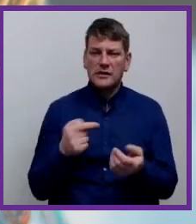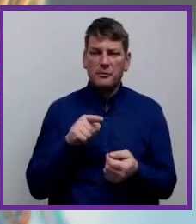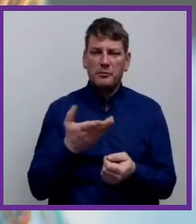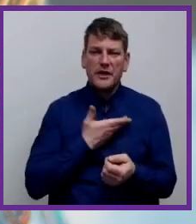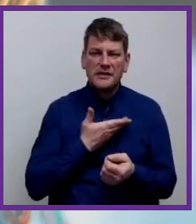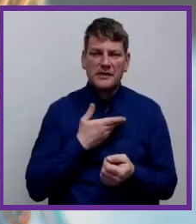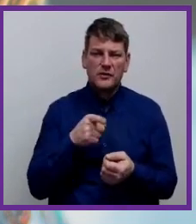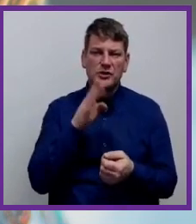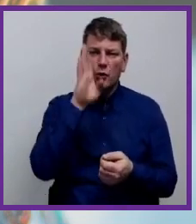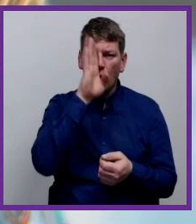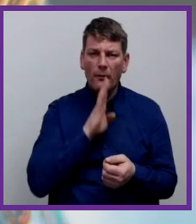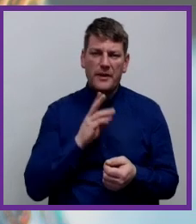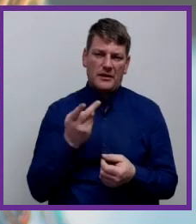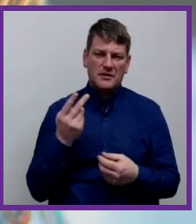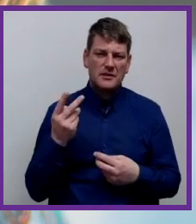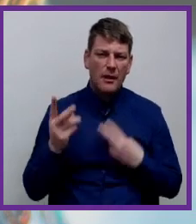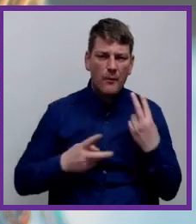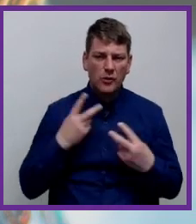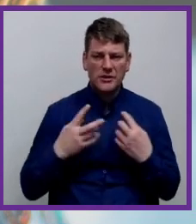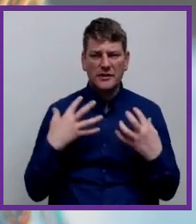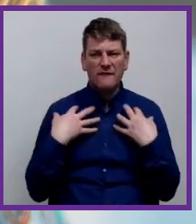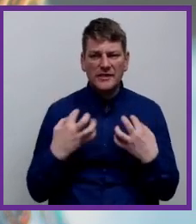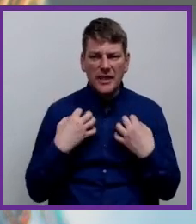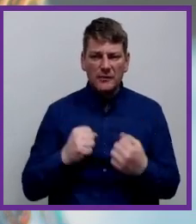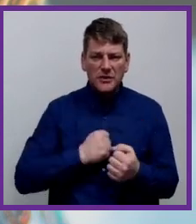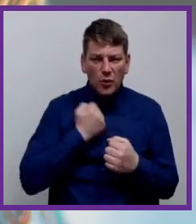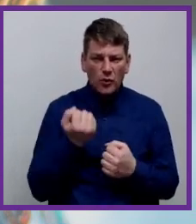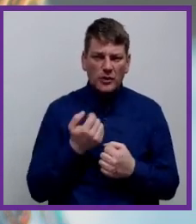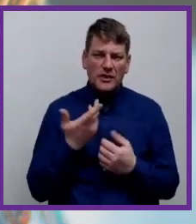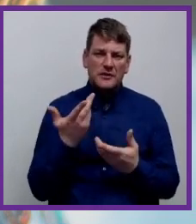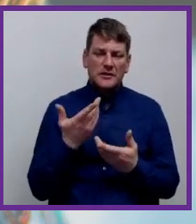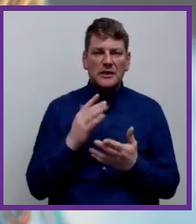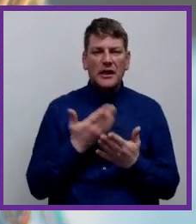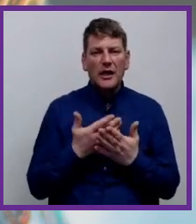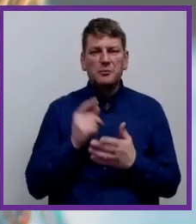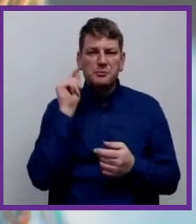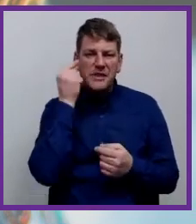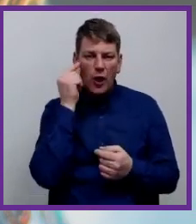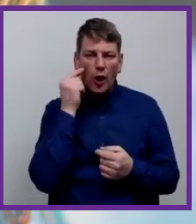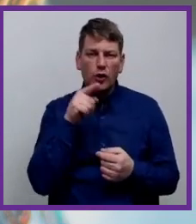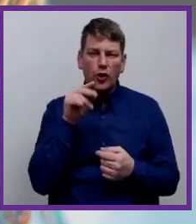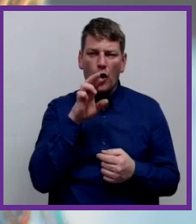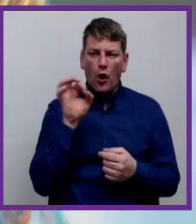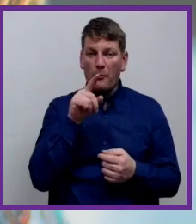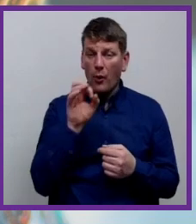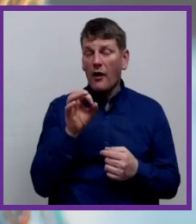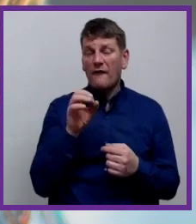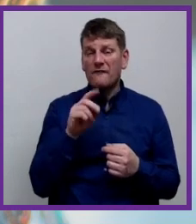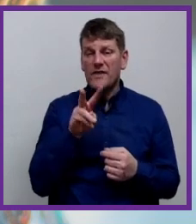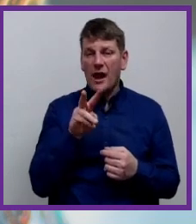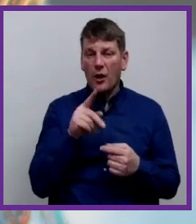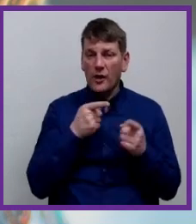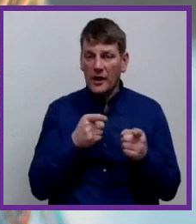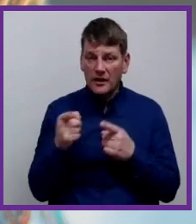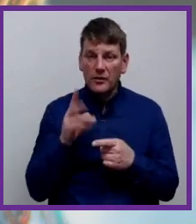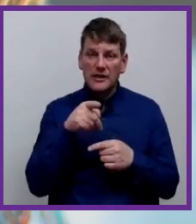piedzīvojas, teikt, nopietnas tādas emocionālās veselības grūtības, iespējams arī kādu psihotisko vielu ietekmē, nu, ka šis te